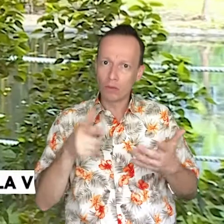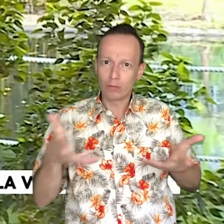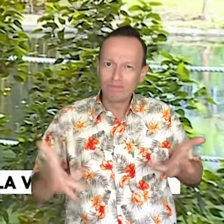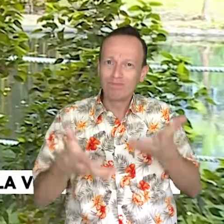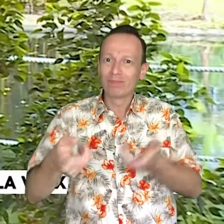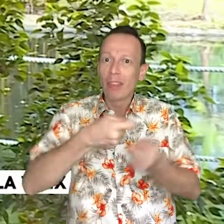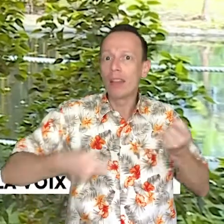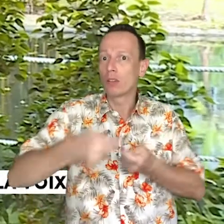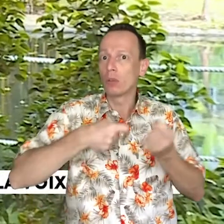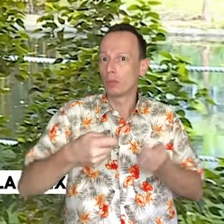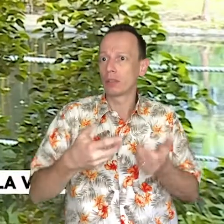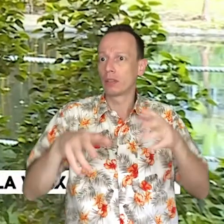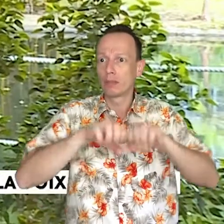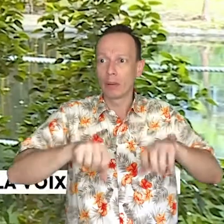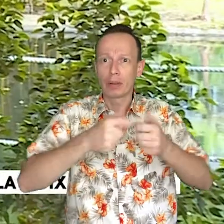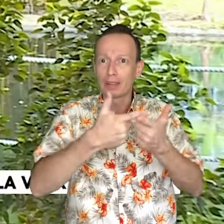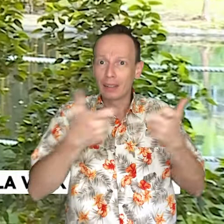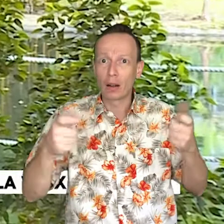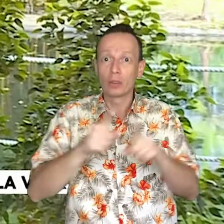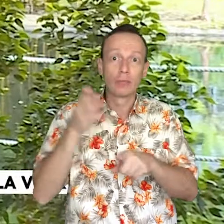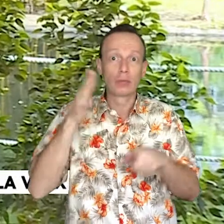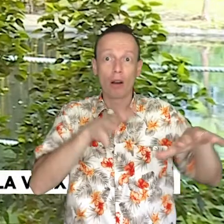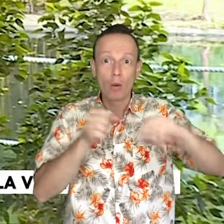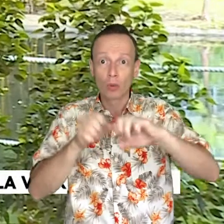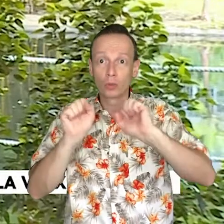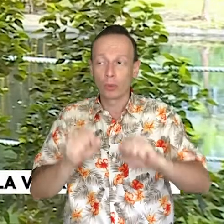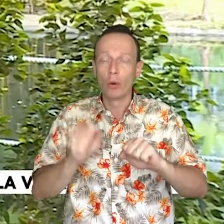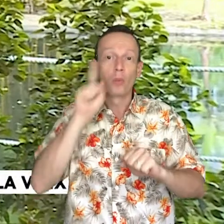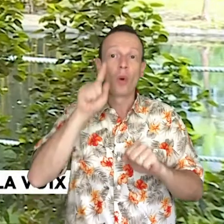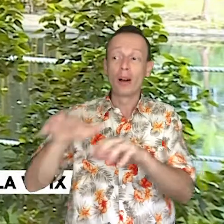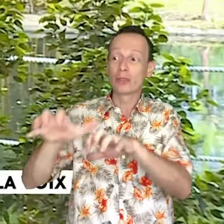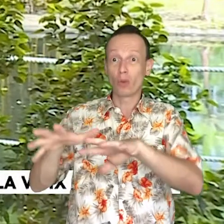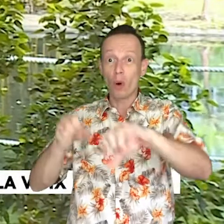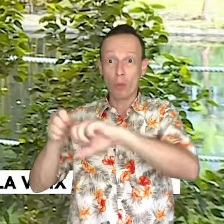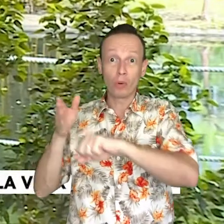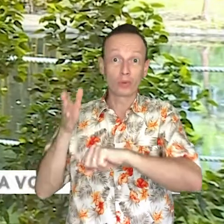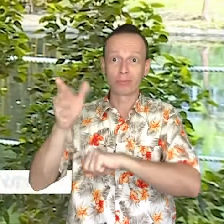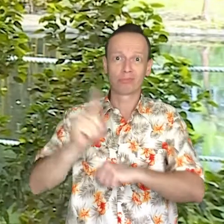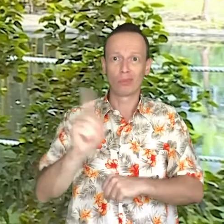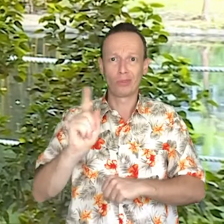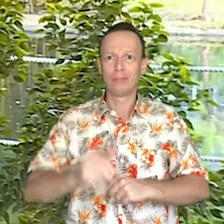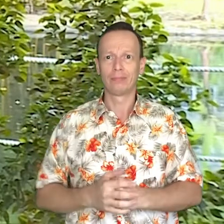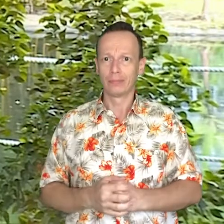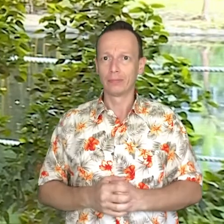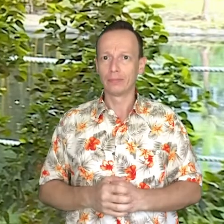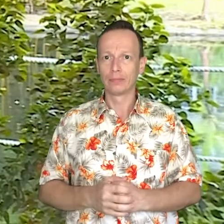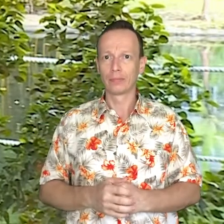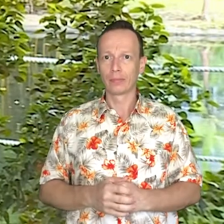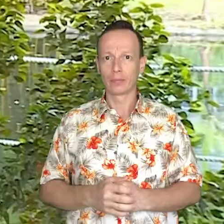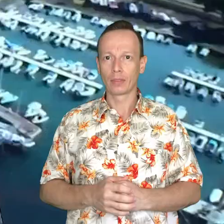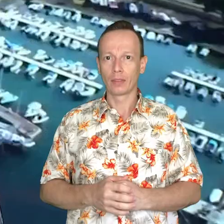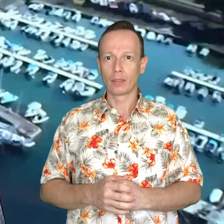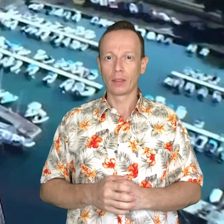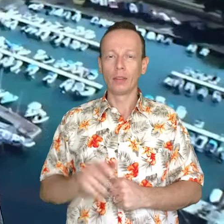ceux qui vont permettre de créer l'activité économique, la richesse et créer des emplois dans les années à venir. Ce n pas l'administration qui va créer des emplois dans les années qui viennent.